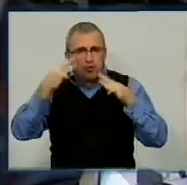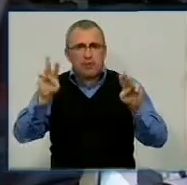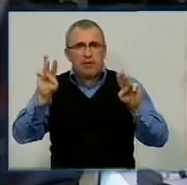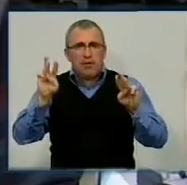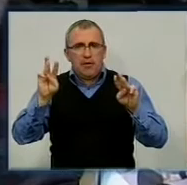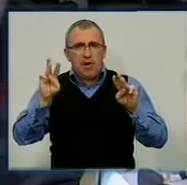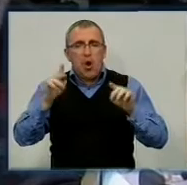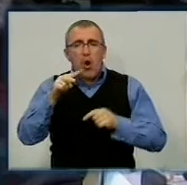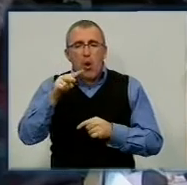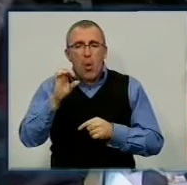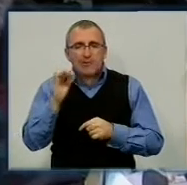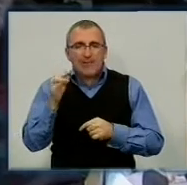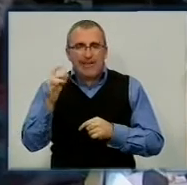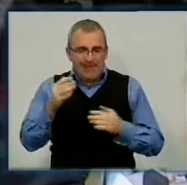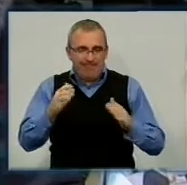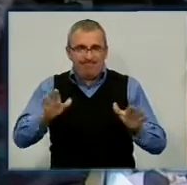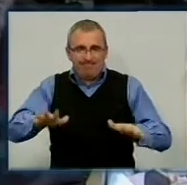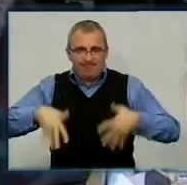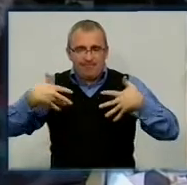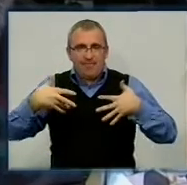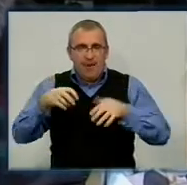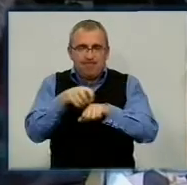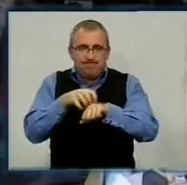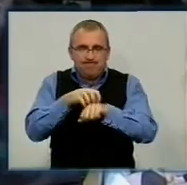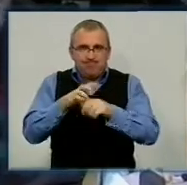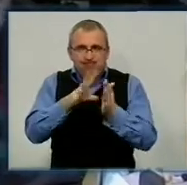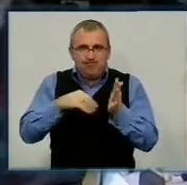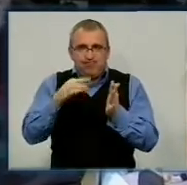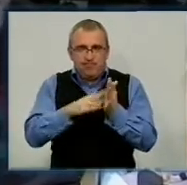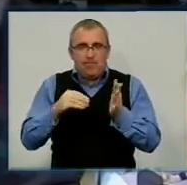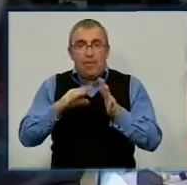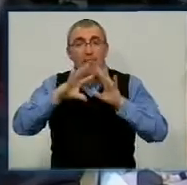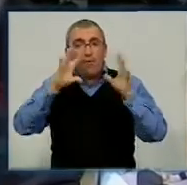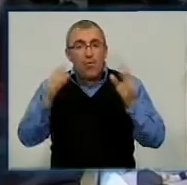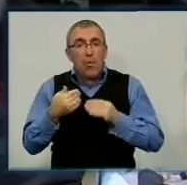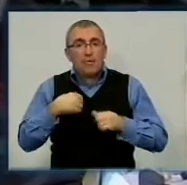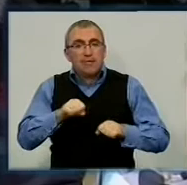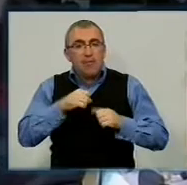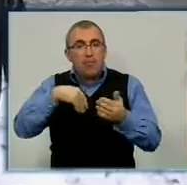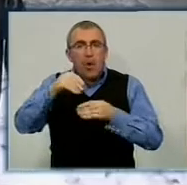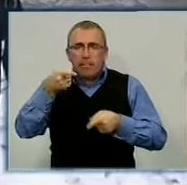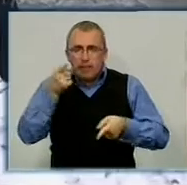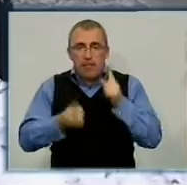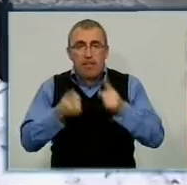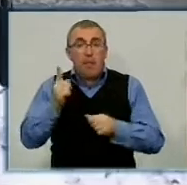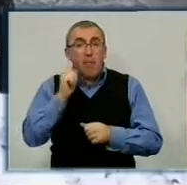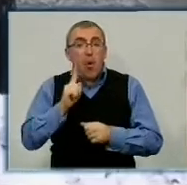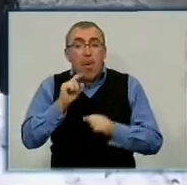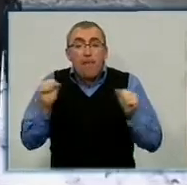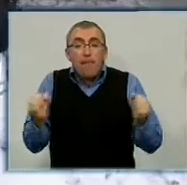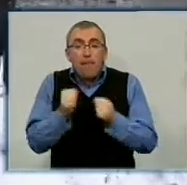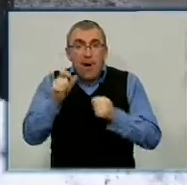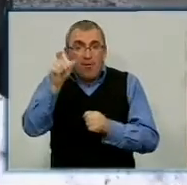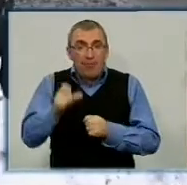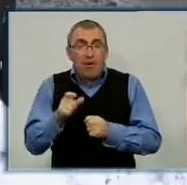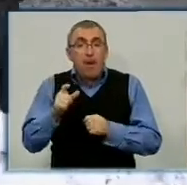классические лосины на байки с начсом Ну и в основном стараются брать всё натуральное поки випадків переохолодження